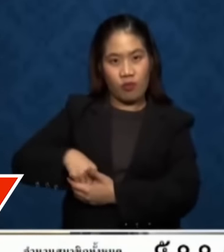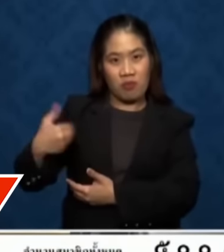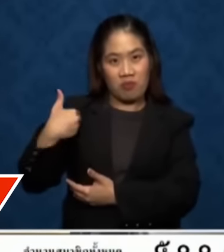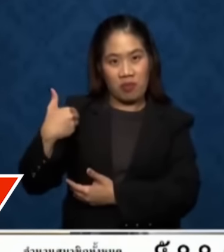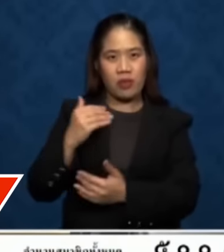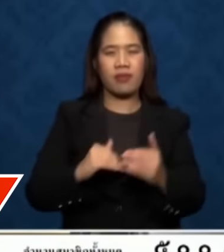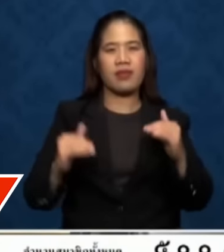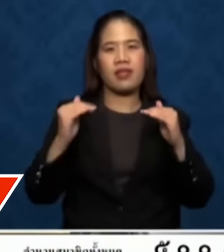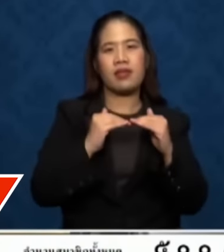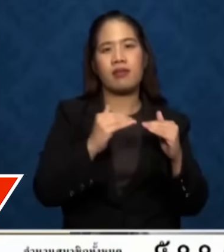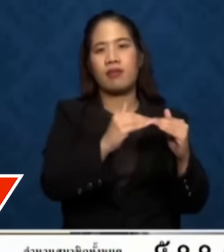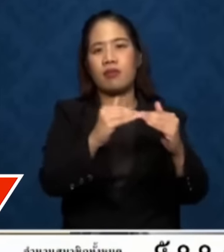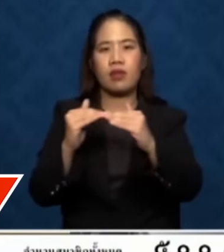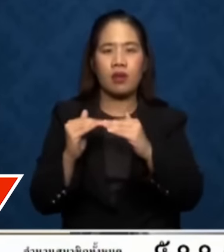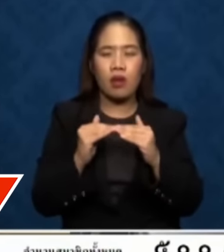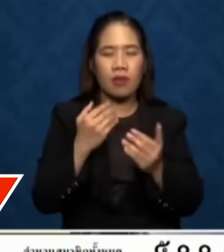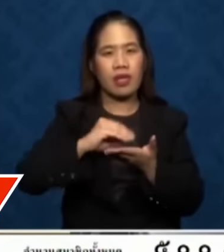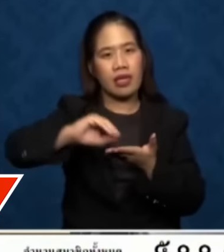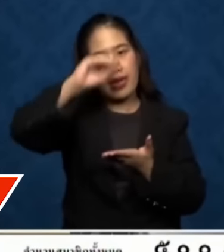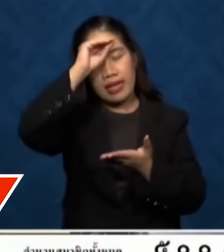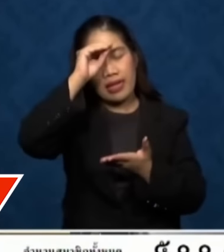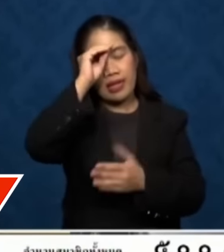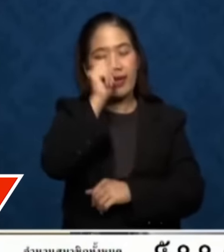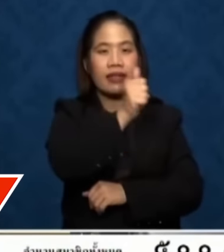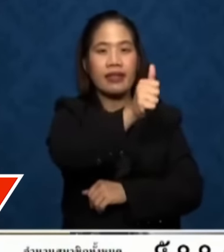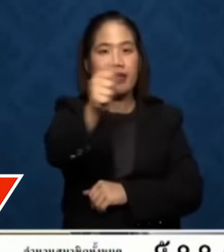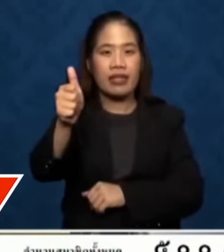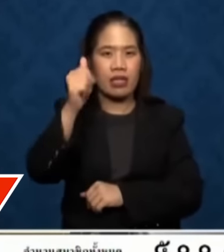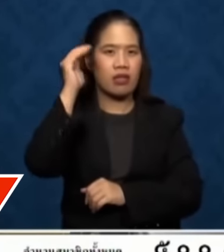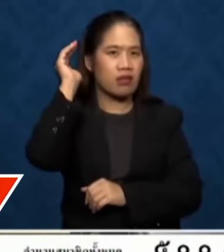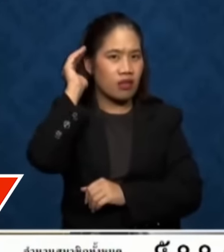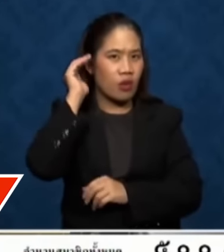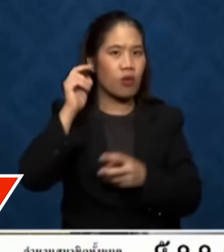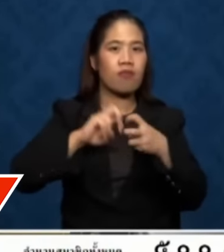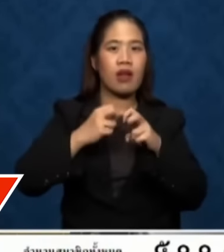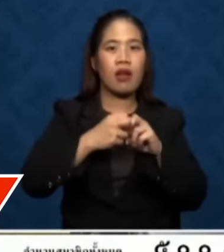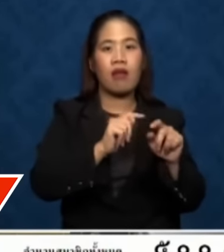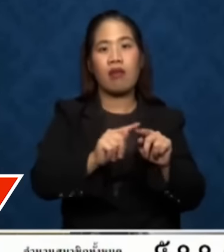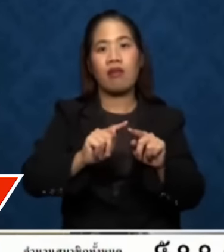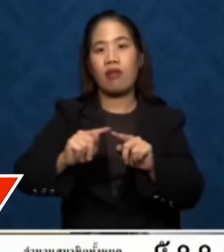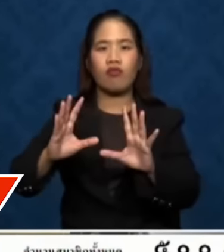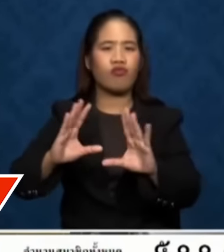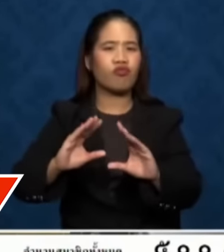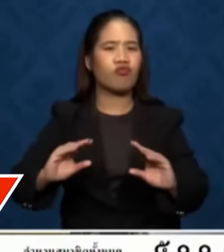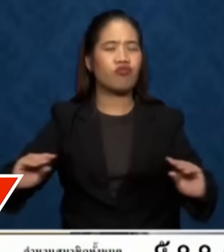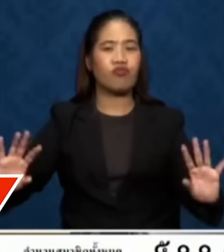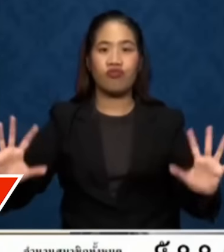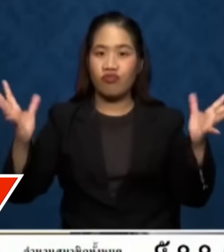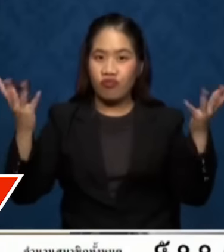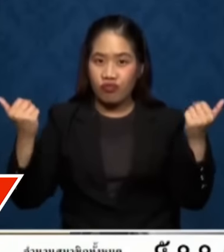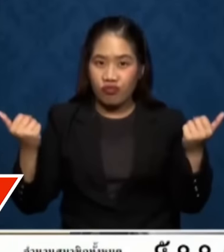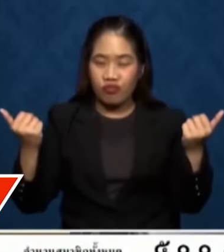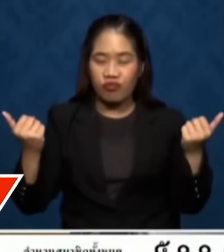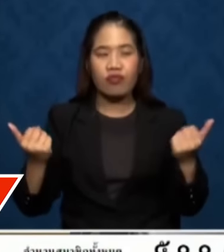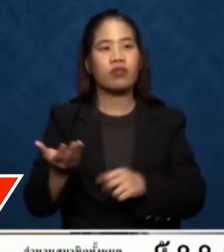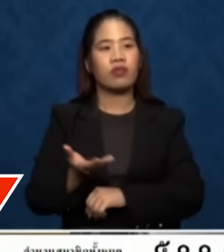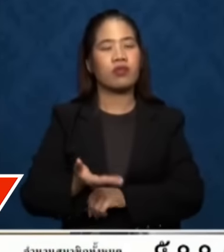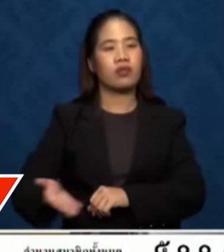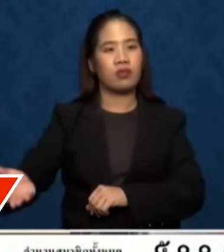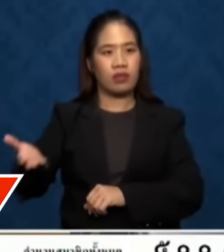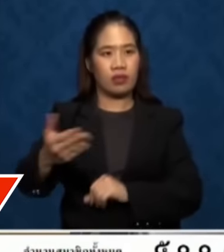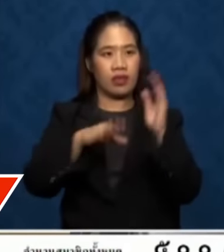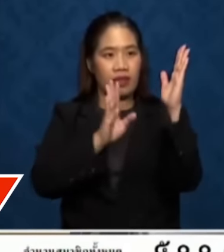ท่าเทียมกันมีการศึกษาที่ดีเชื่อว่าปัญหาเหล่านั้นจะไม่เกิดท่านประธานคะจาก